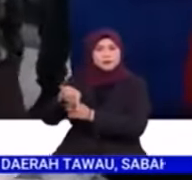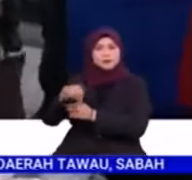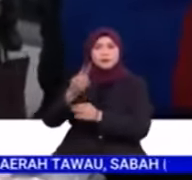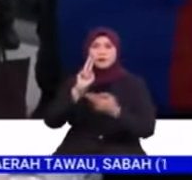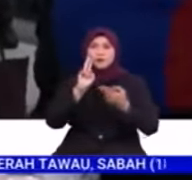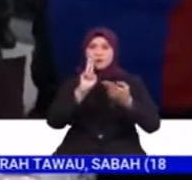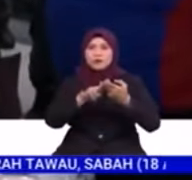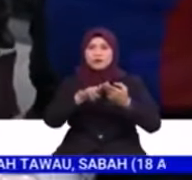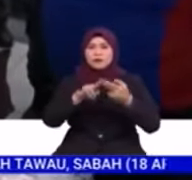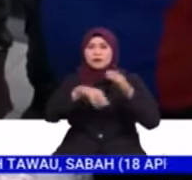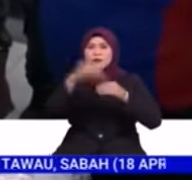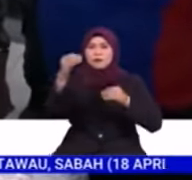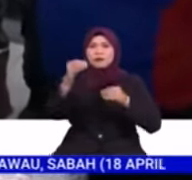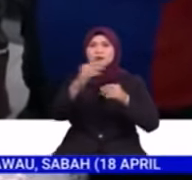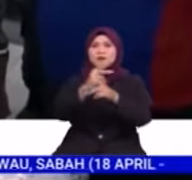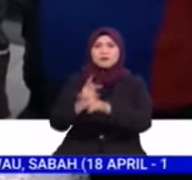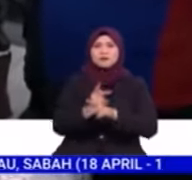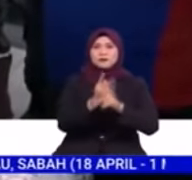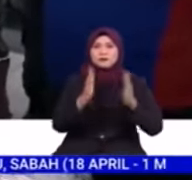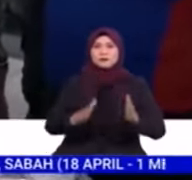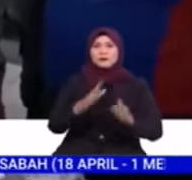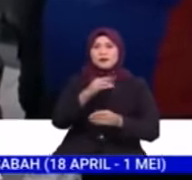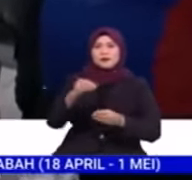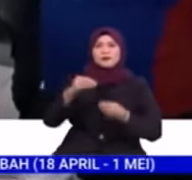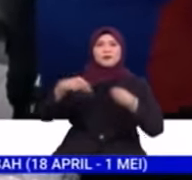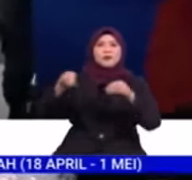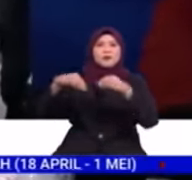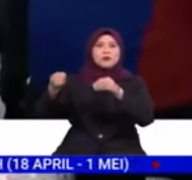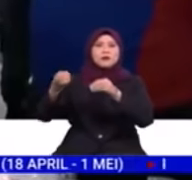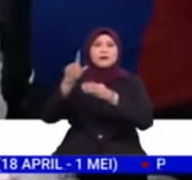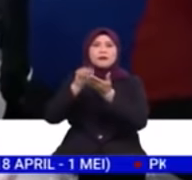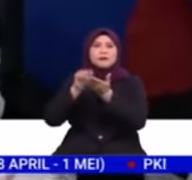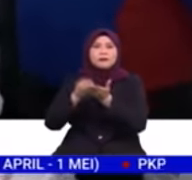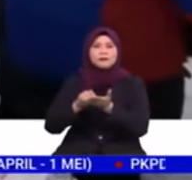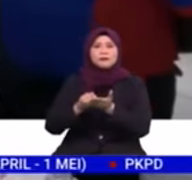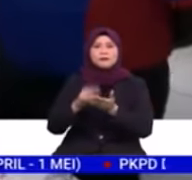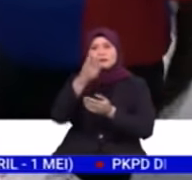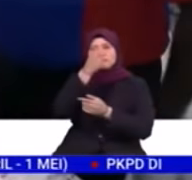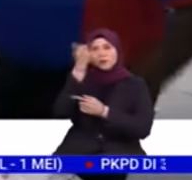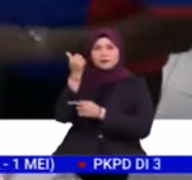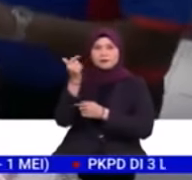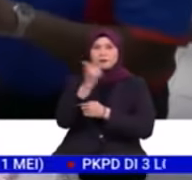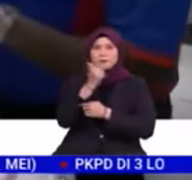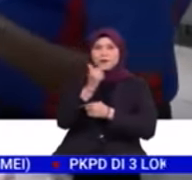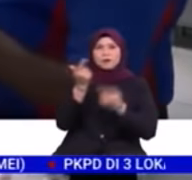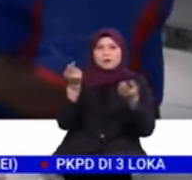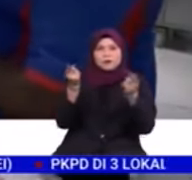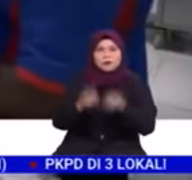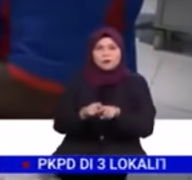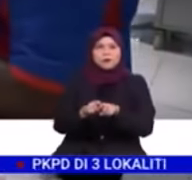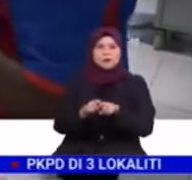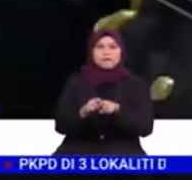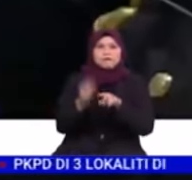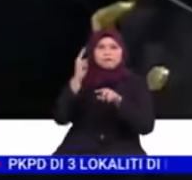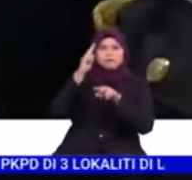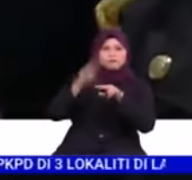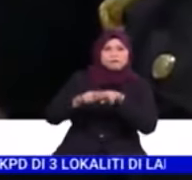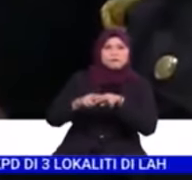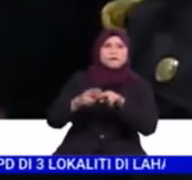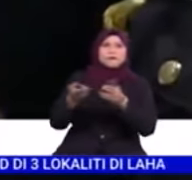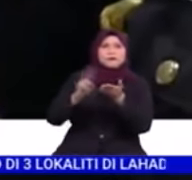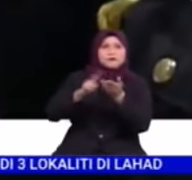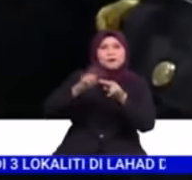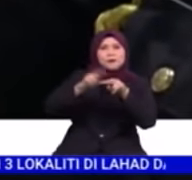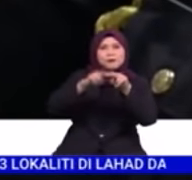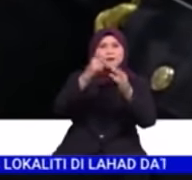dikeluarkan kepada pentena dan pemborong ayam bagi memastikan tidak berlaku sebarang manipulasi harga ayam ekoran